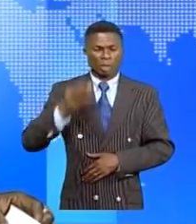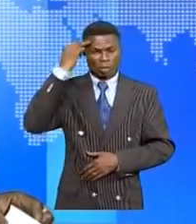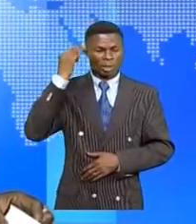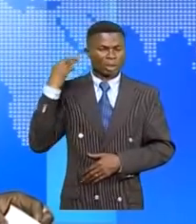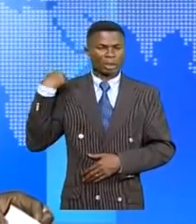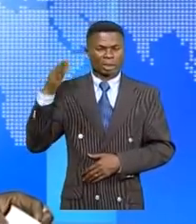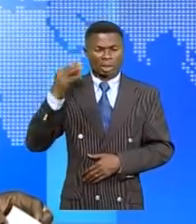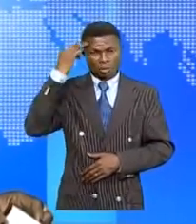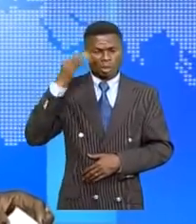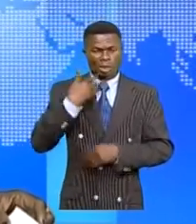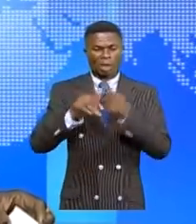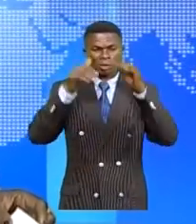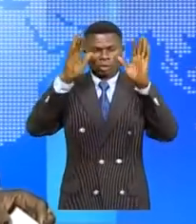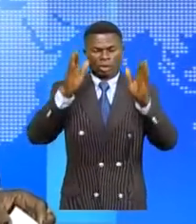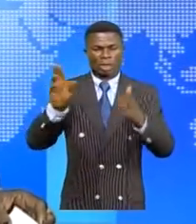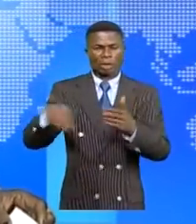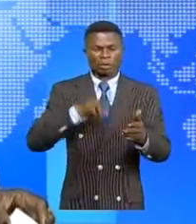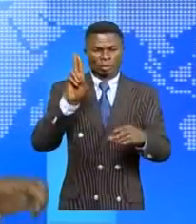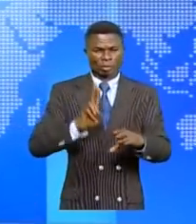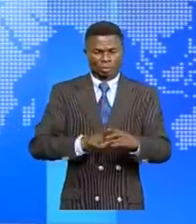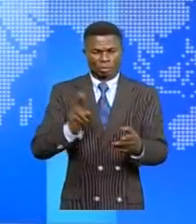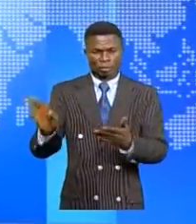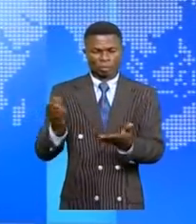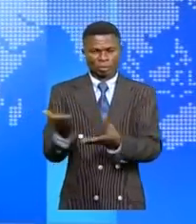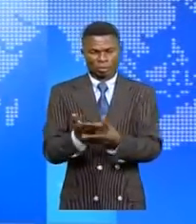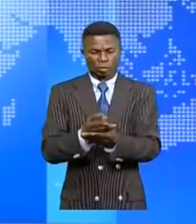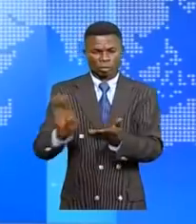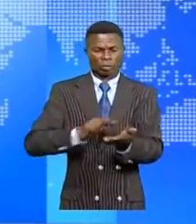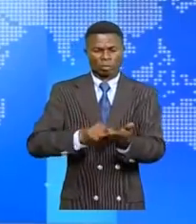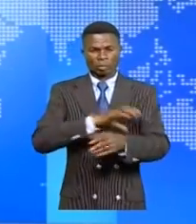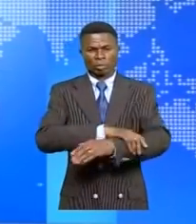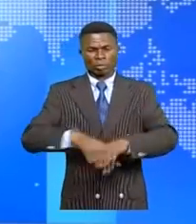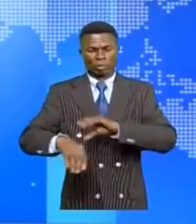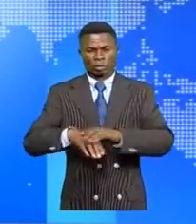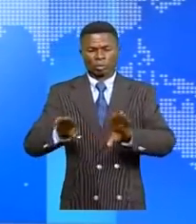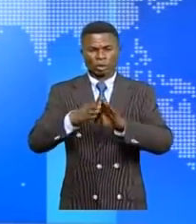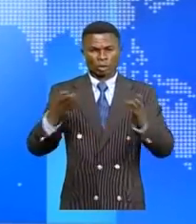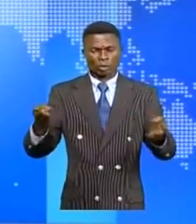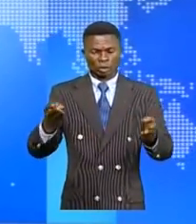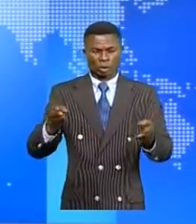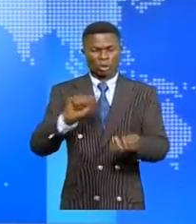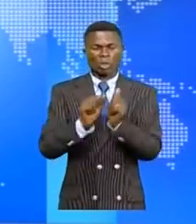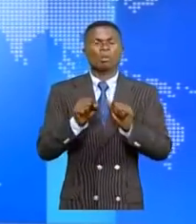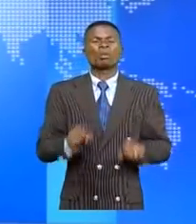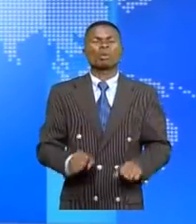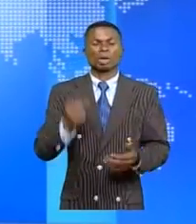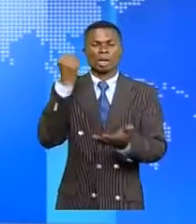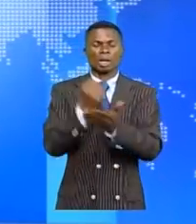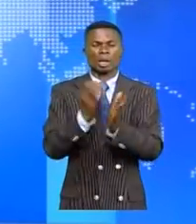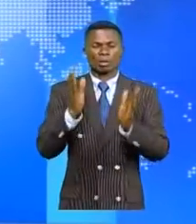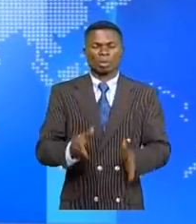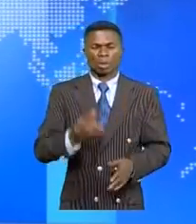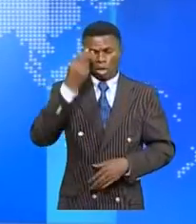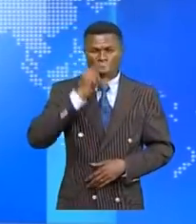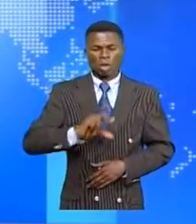d'État, ministre des Affaires étrangères, a signé dans le registre des condoléances ouvert pour cette circonstance à l'ambassade de la